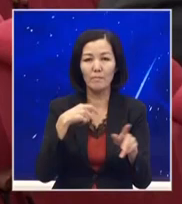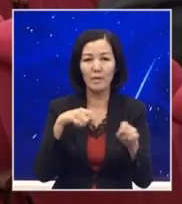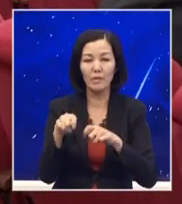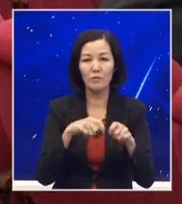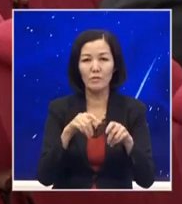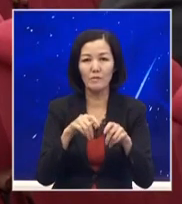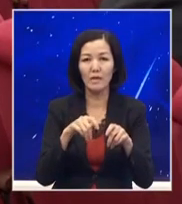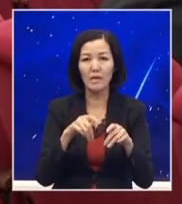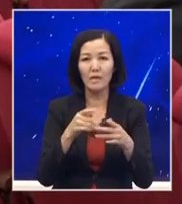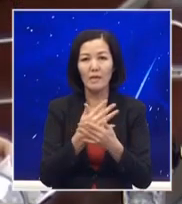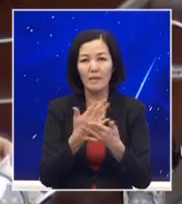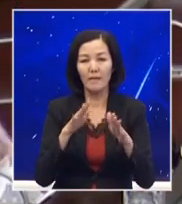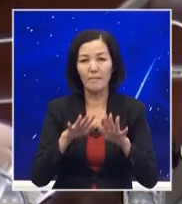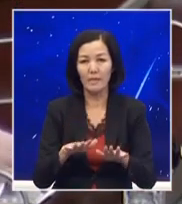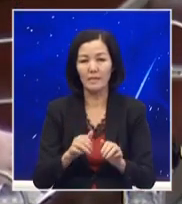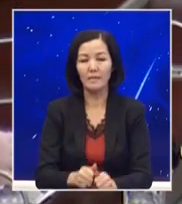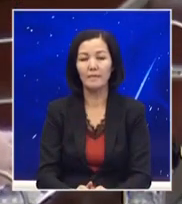местные.